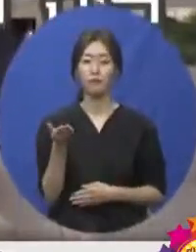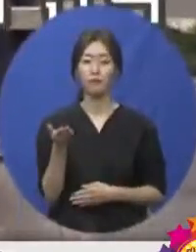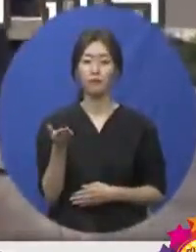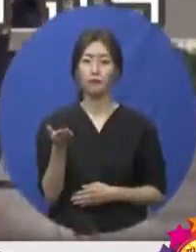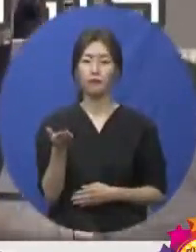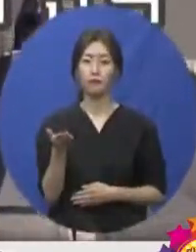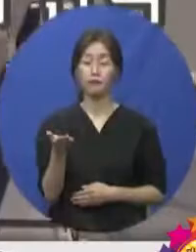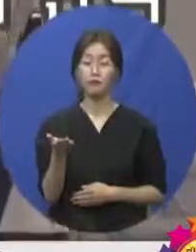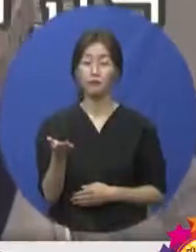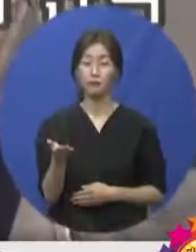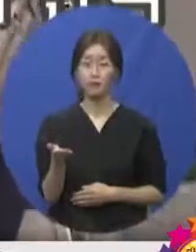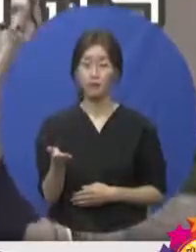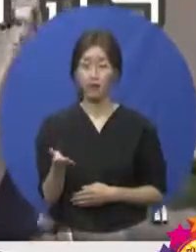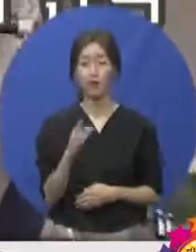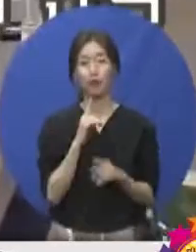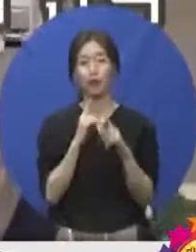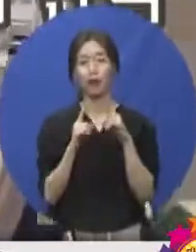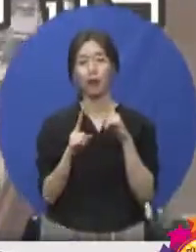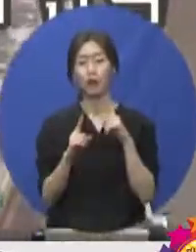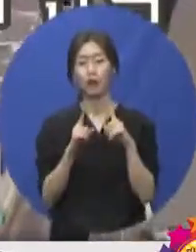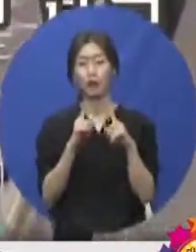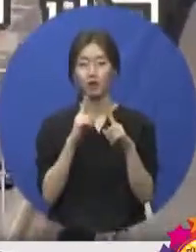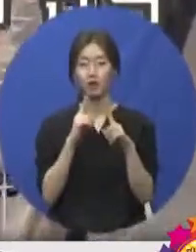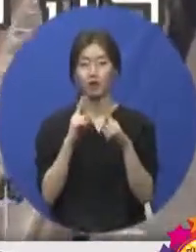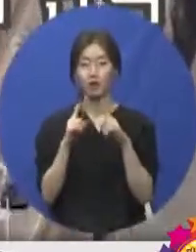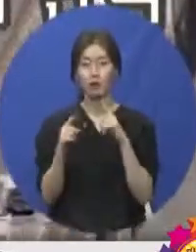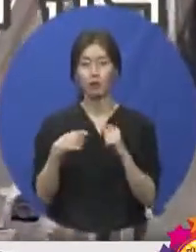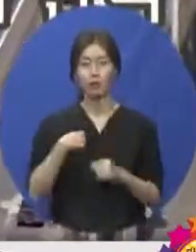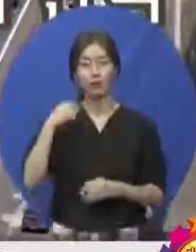당신의 그 말이